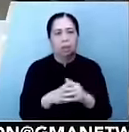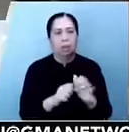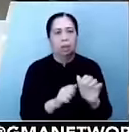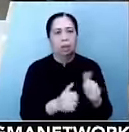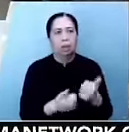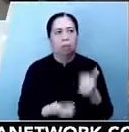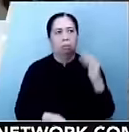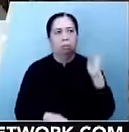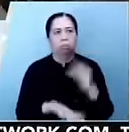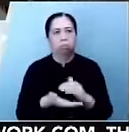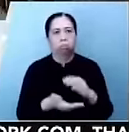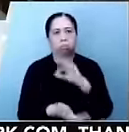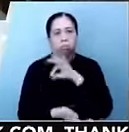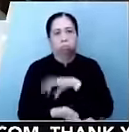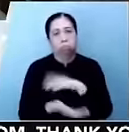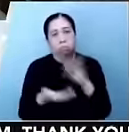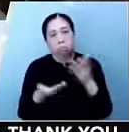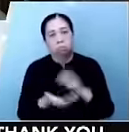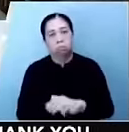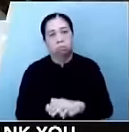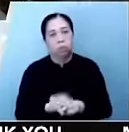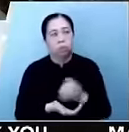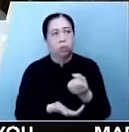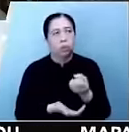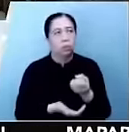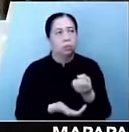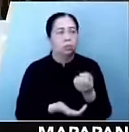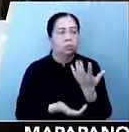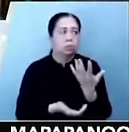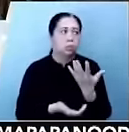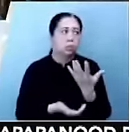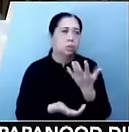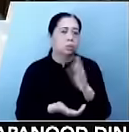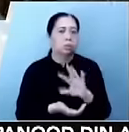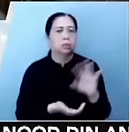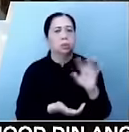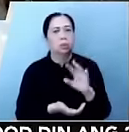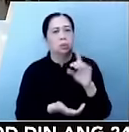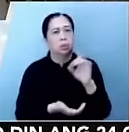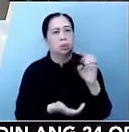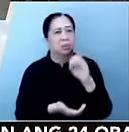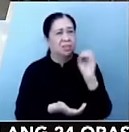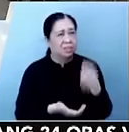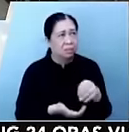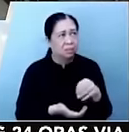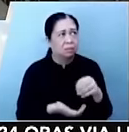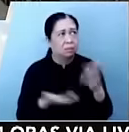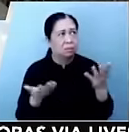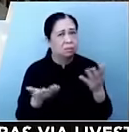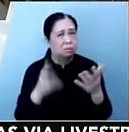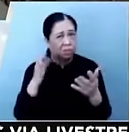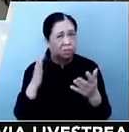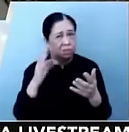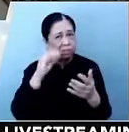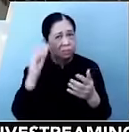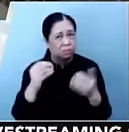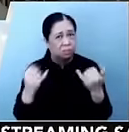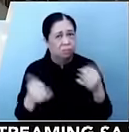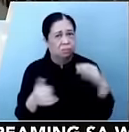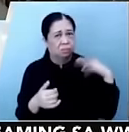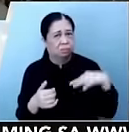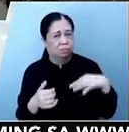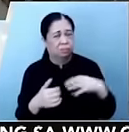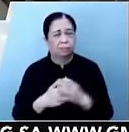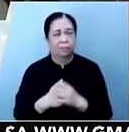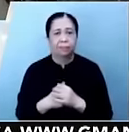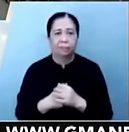kita mo. Magkano mga, kumbaga 100%, 50% na lang.